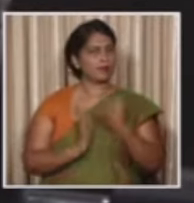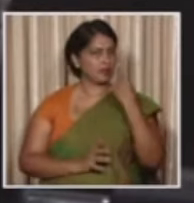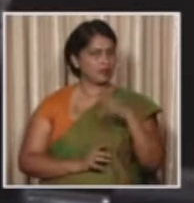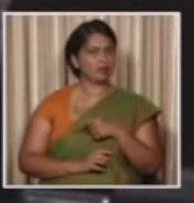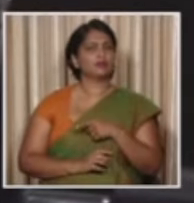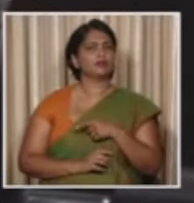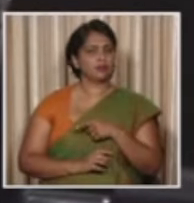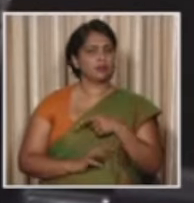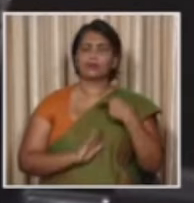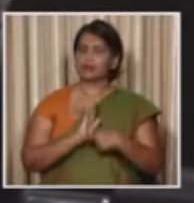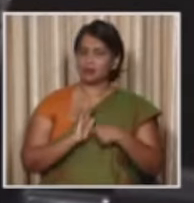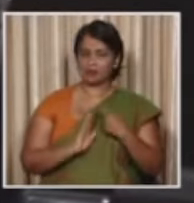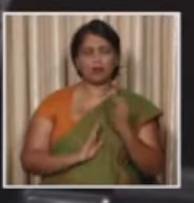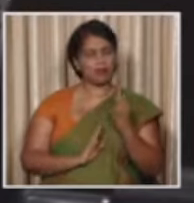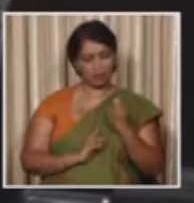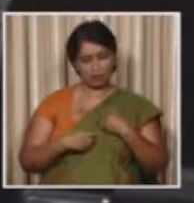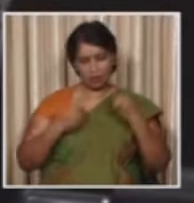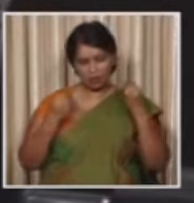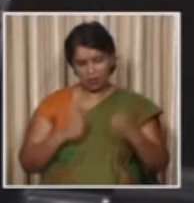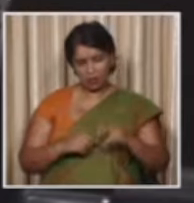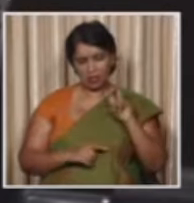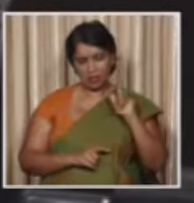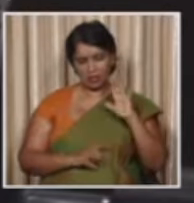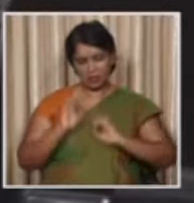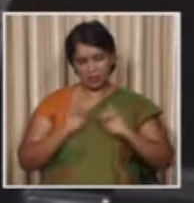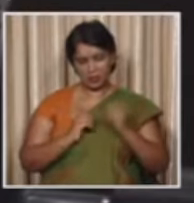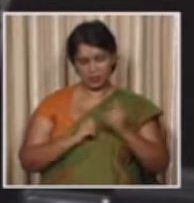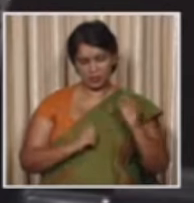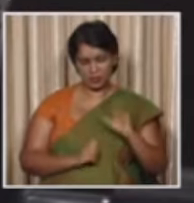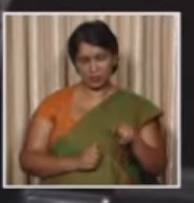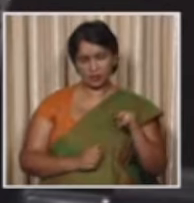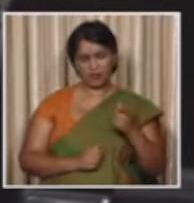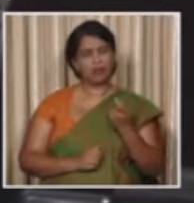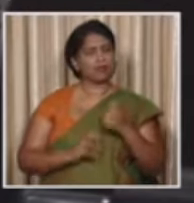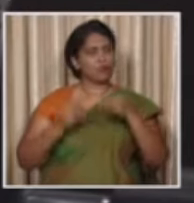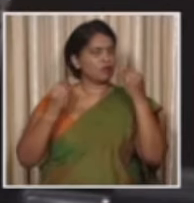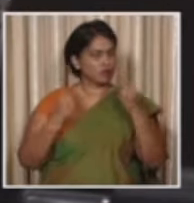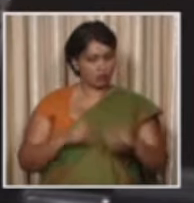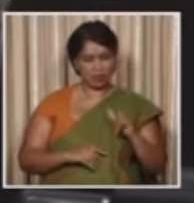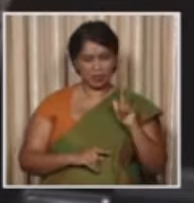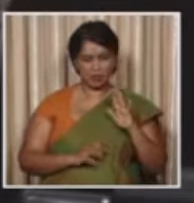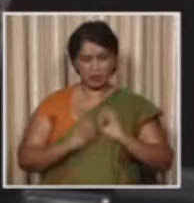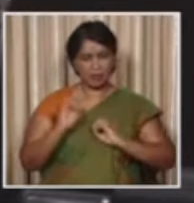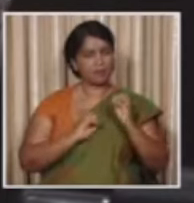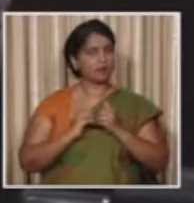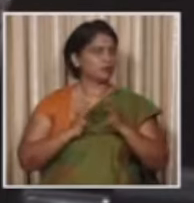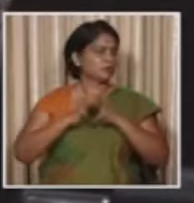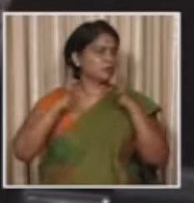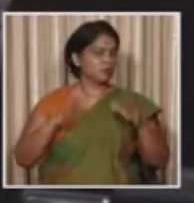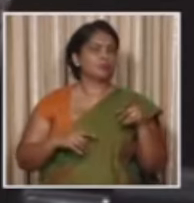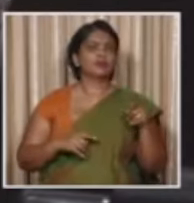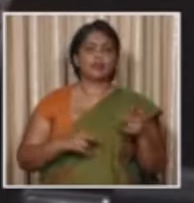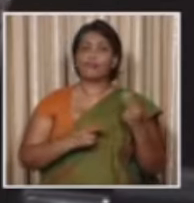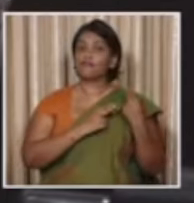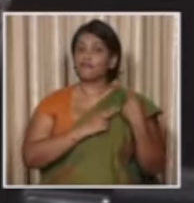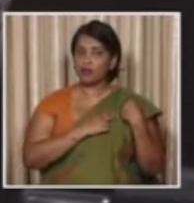तमाय मेरटे आर्थिके कडावटीम सियट हत्तपाक सिद्ध उने मे आर्थिक कडावटीम सियट हत्तपाकट वेडी प्रमाण्या